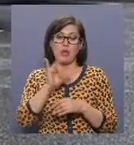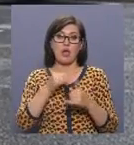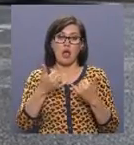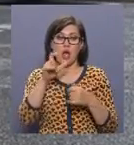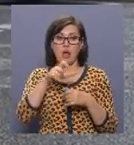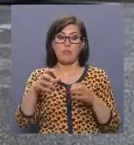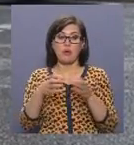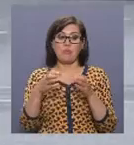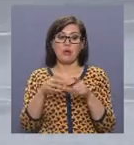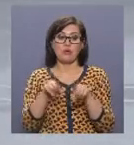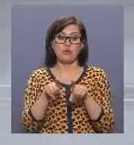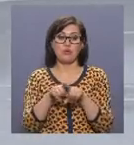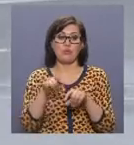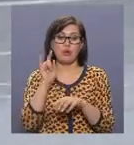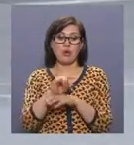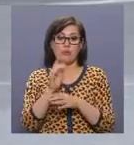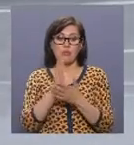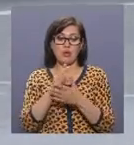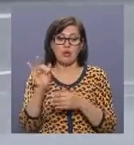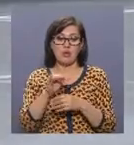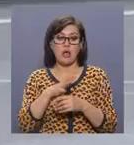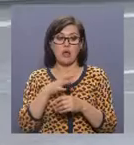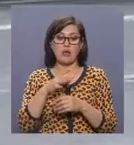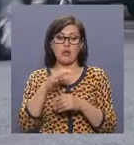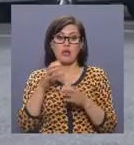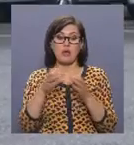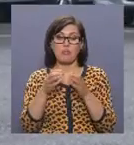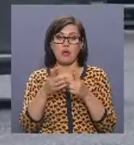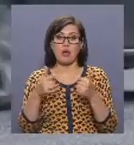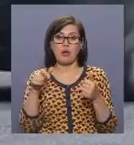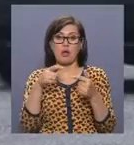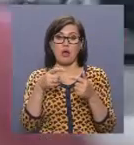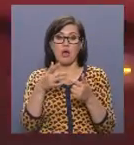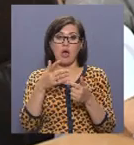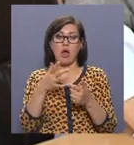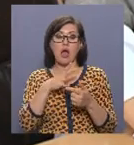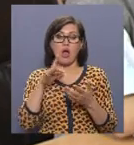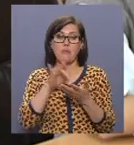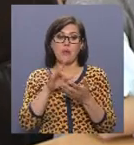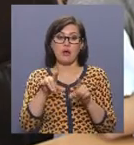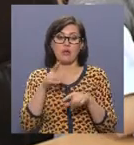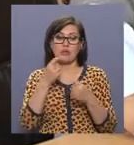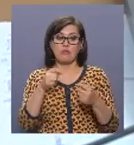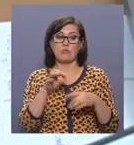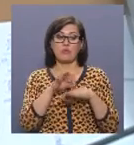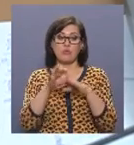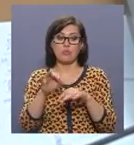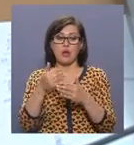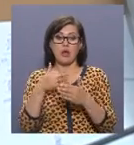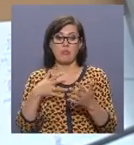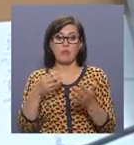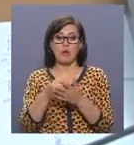білдей компанияларды да тақырға отырғызып жүр. Мәселен, Инсейф мекемесі қаладағы бір акционерлік қоғамның тауар жеткізушісі болған. Алдын ала